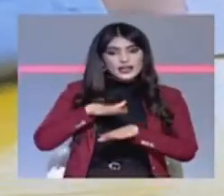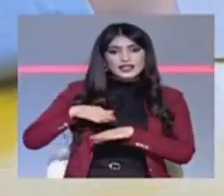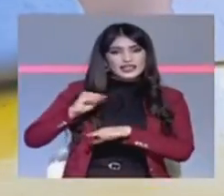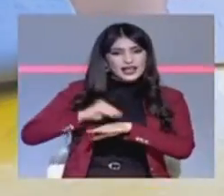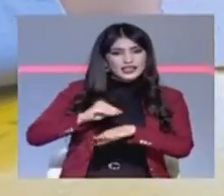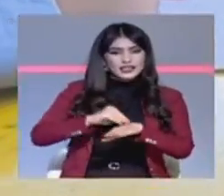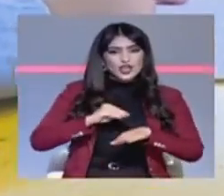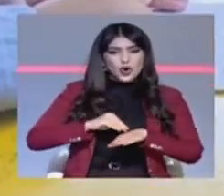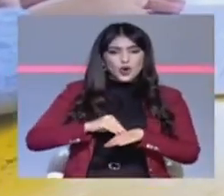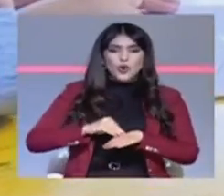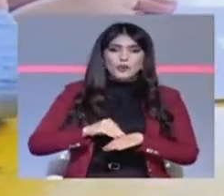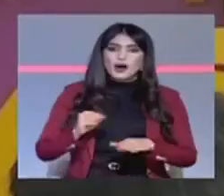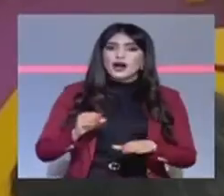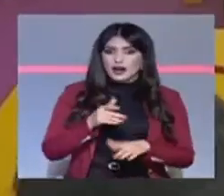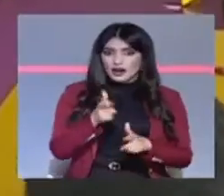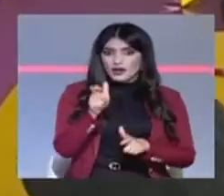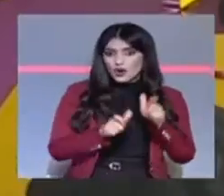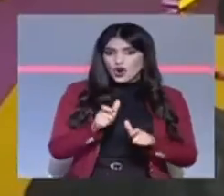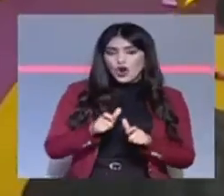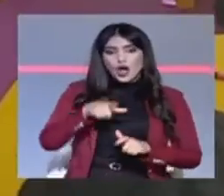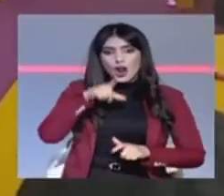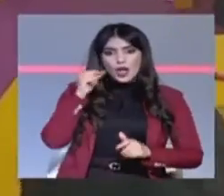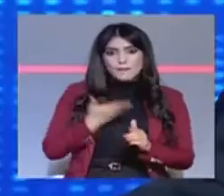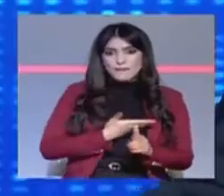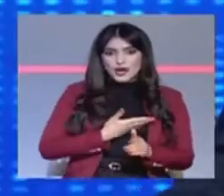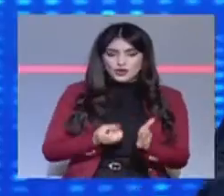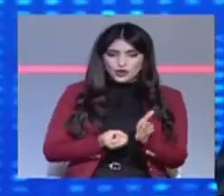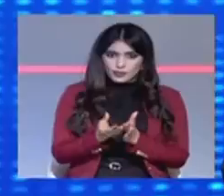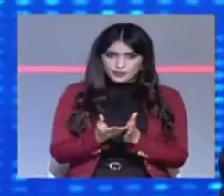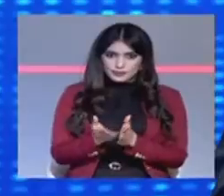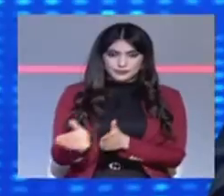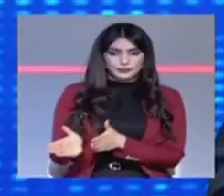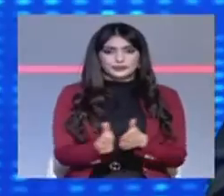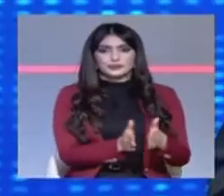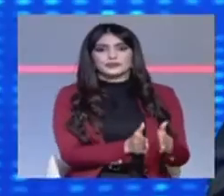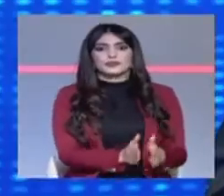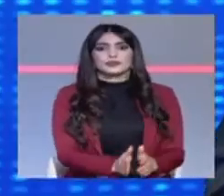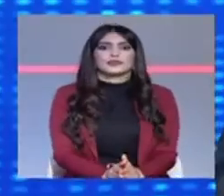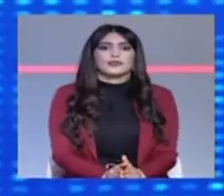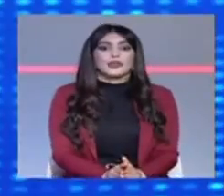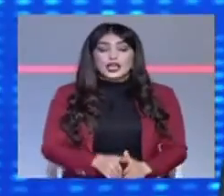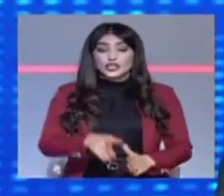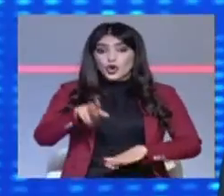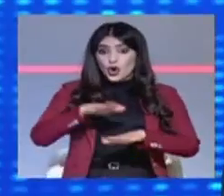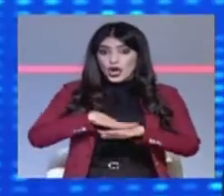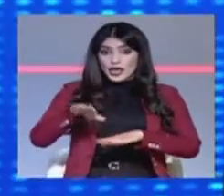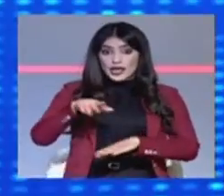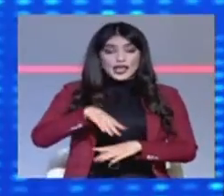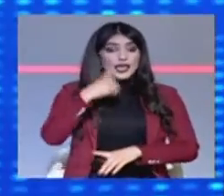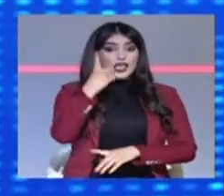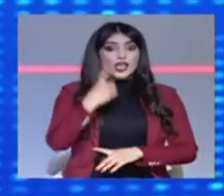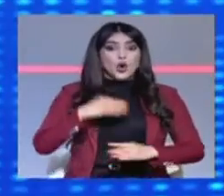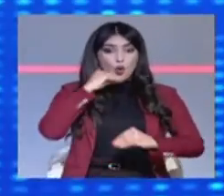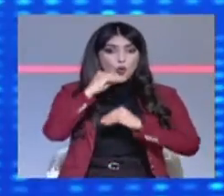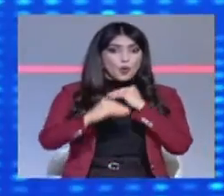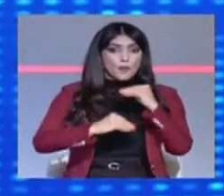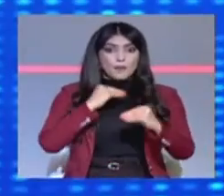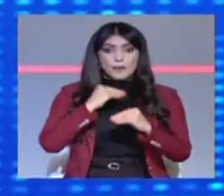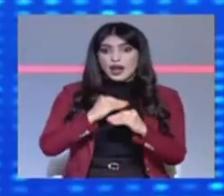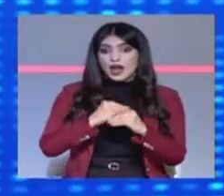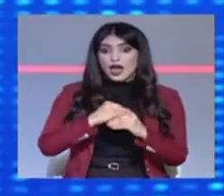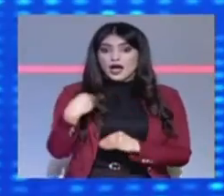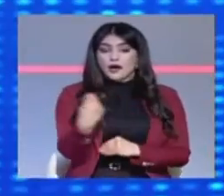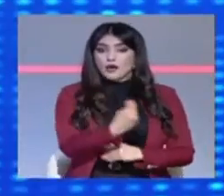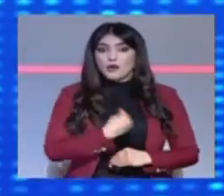على تقديم النصائح الاوليه وفي اليوم العالمي للطفل ما تزال مؤشره العنف